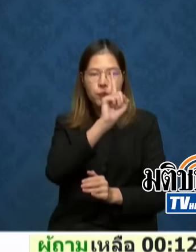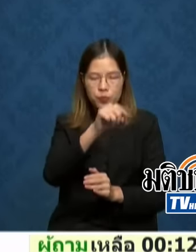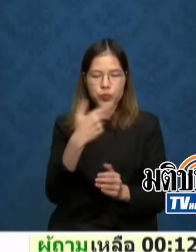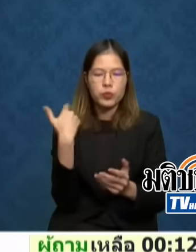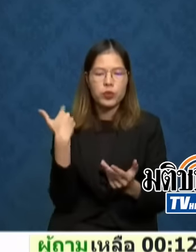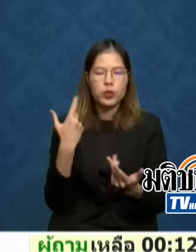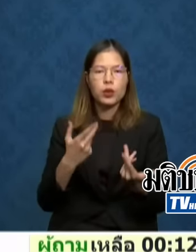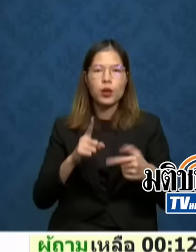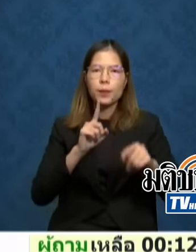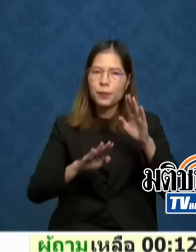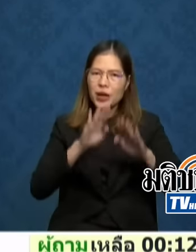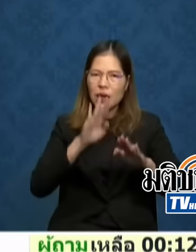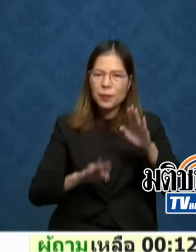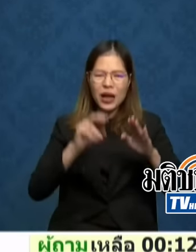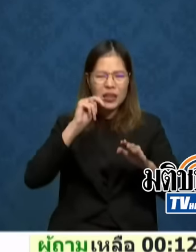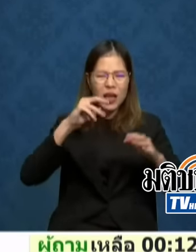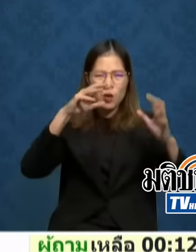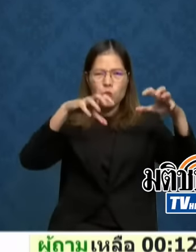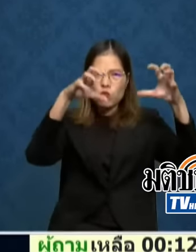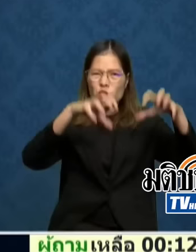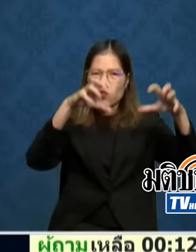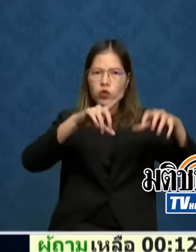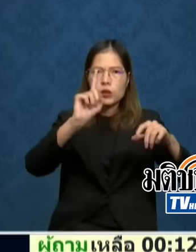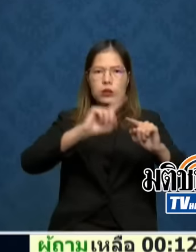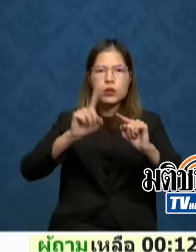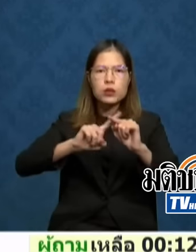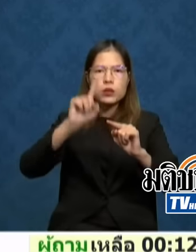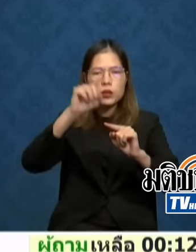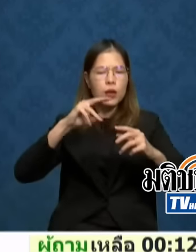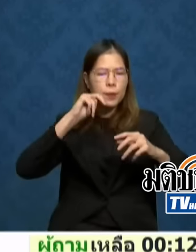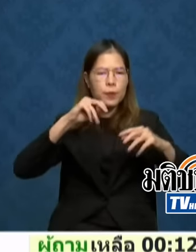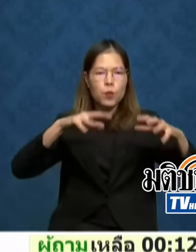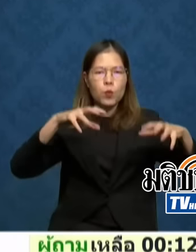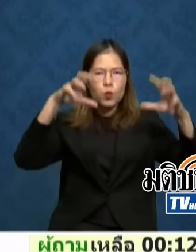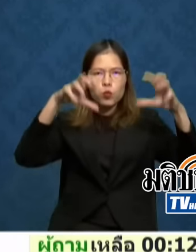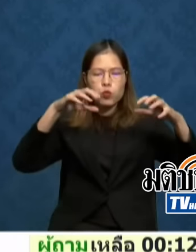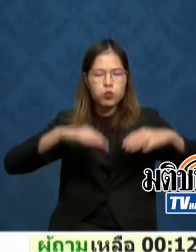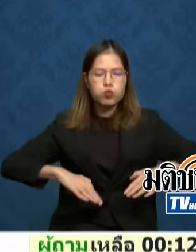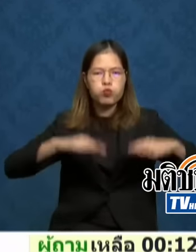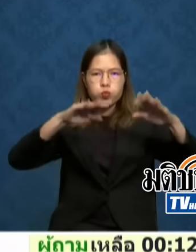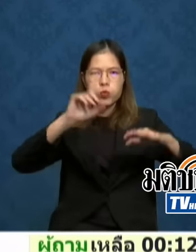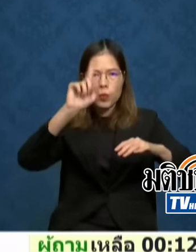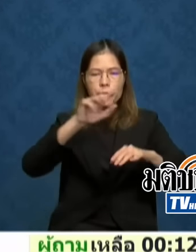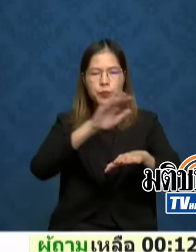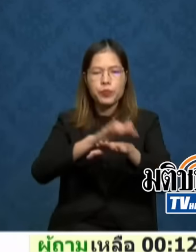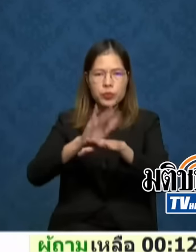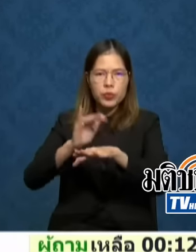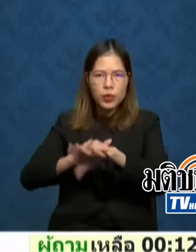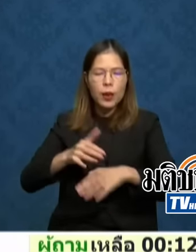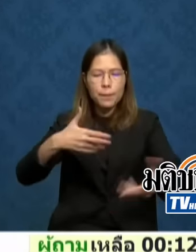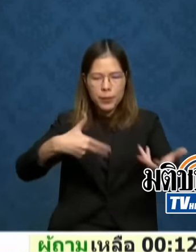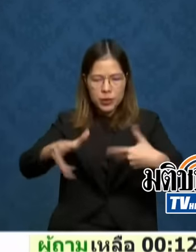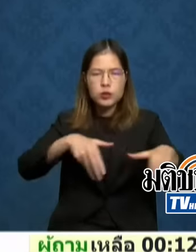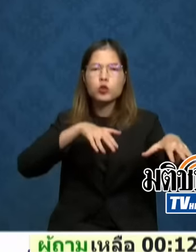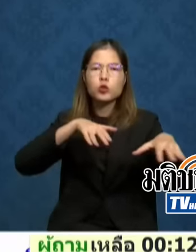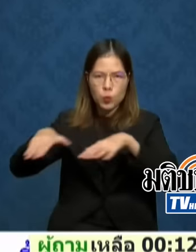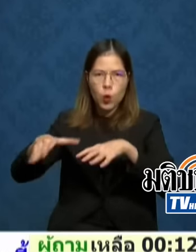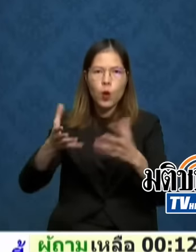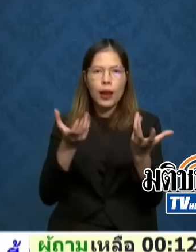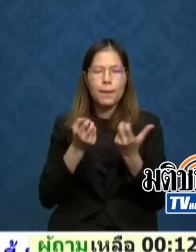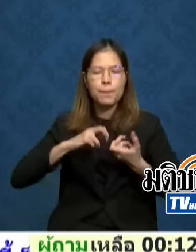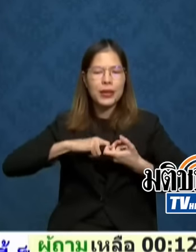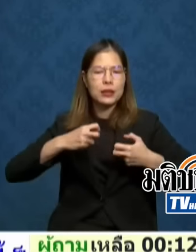ริมาณน้ำฝนรายชั่วโมงแล้วก็สถานีวัดระดับน้ำนะครับว่าจะมีน้ำท่วมตรงนี้ผมก็ได้มีการแจ้งเตือนให้กับประชาชนได้พร้อมที่จะรับมือล่ว